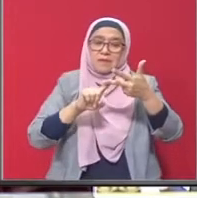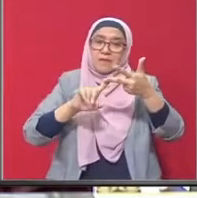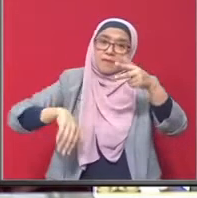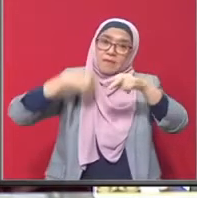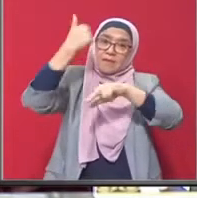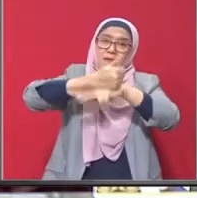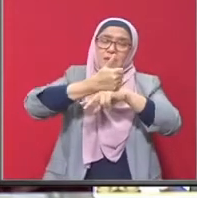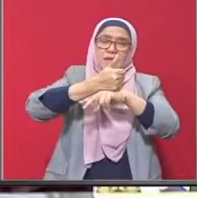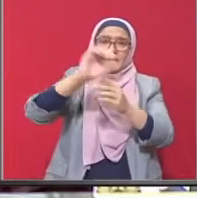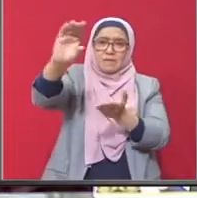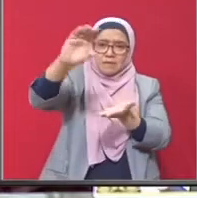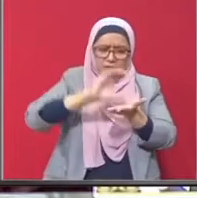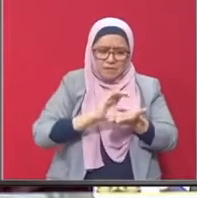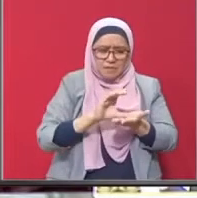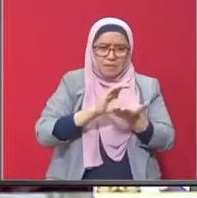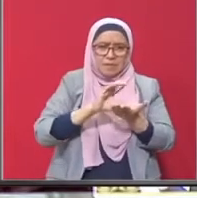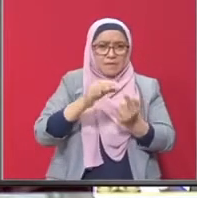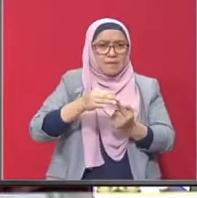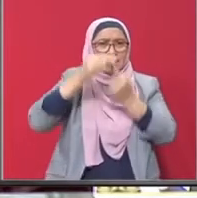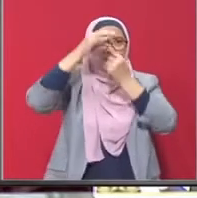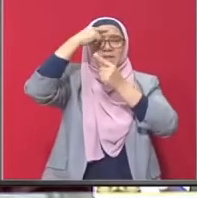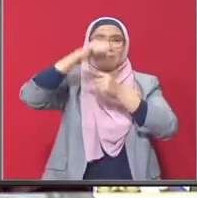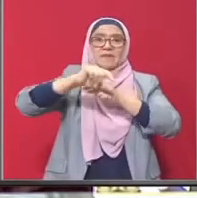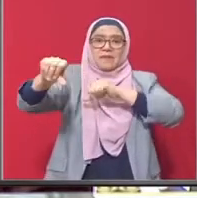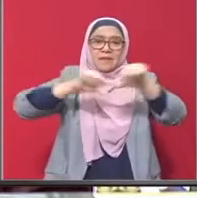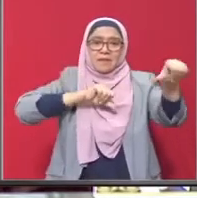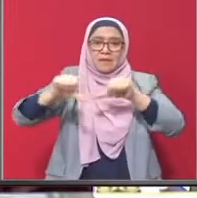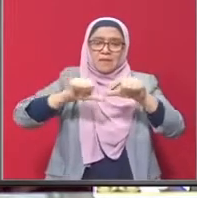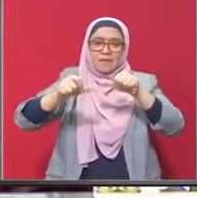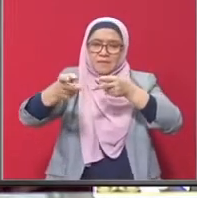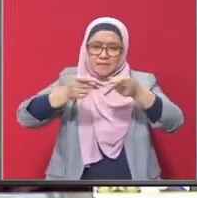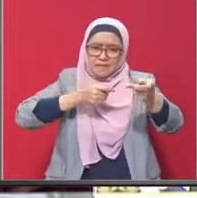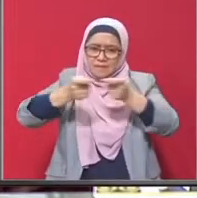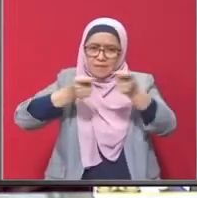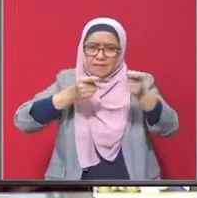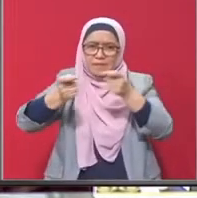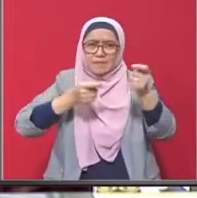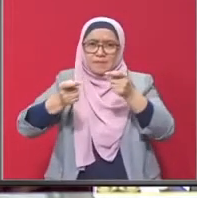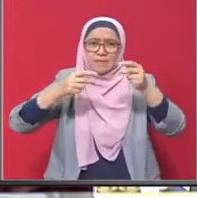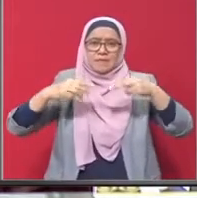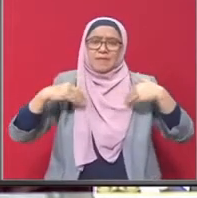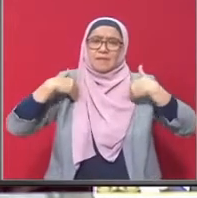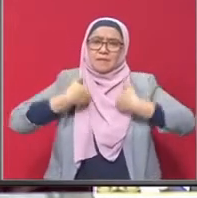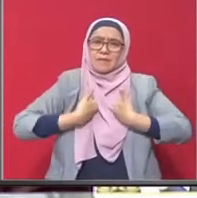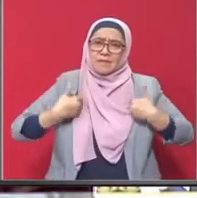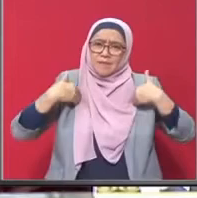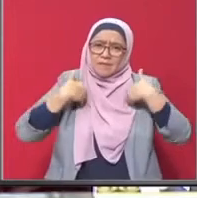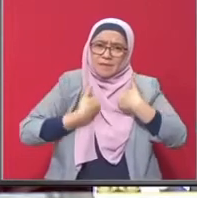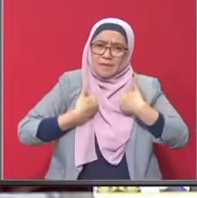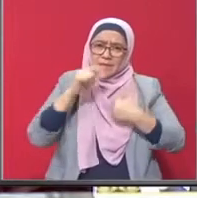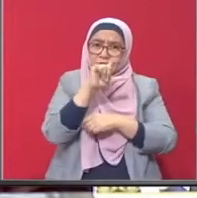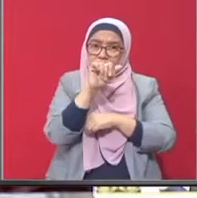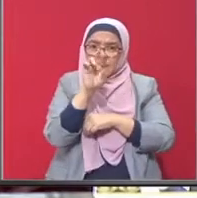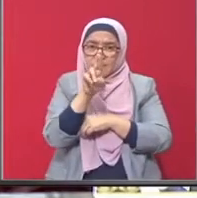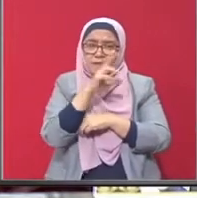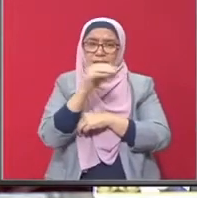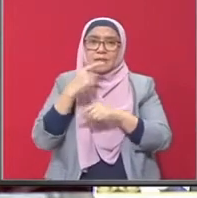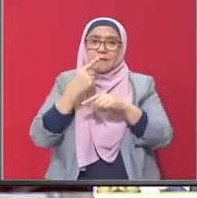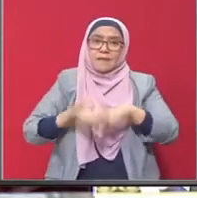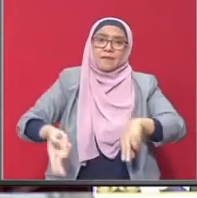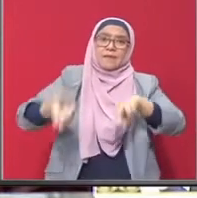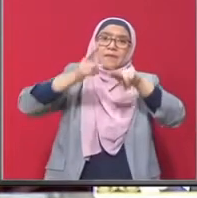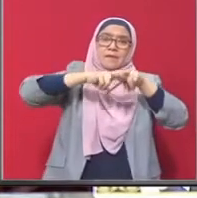Tentukan khusus bagi activity pengendalian dan peti mati animalia dan meningkatkan peneliti bagi